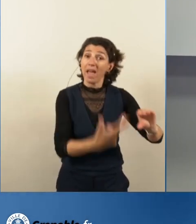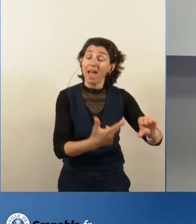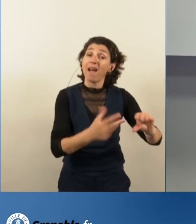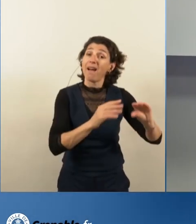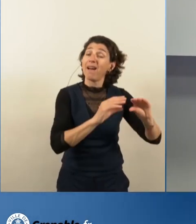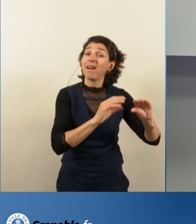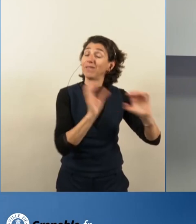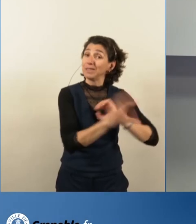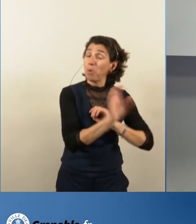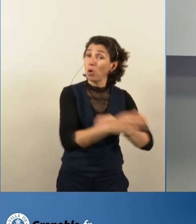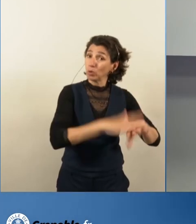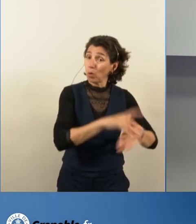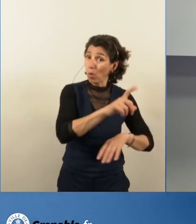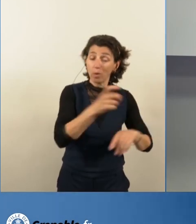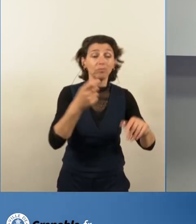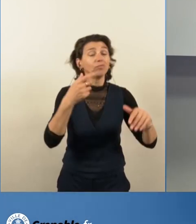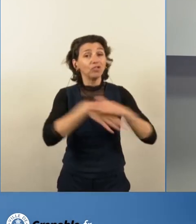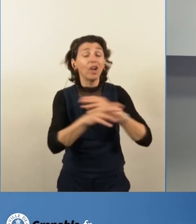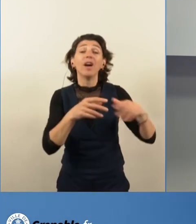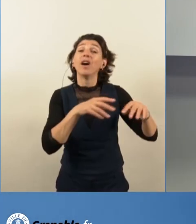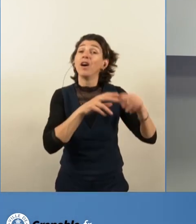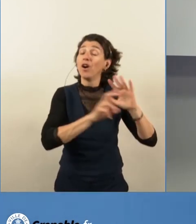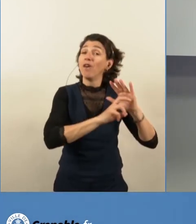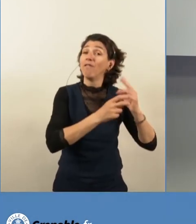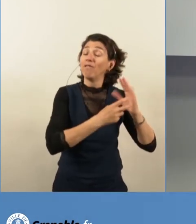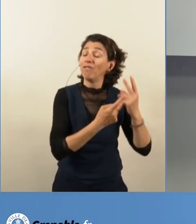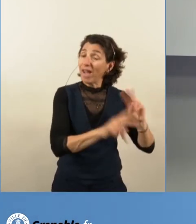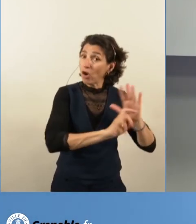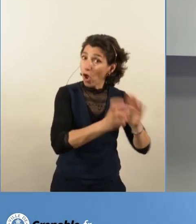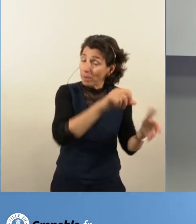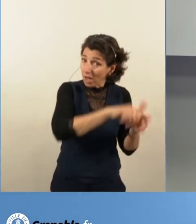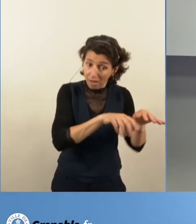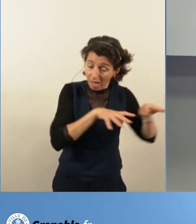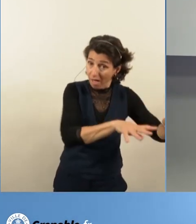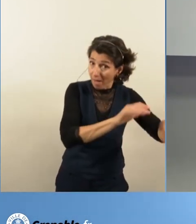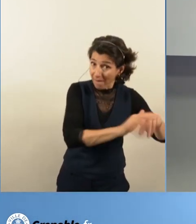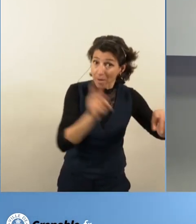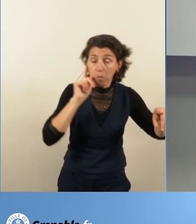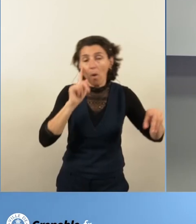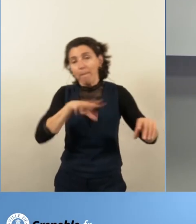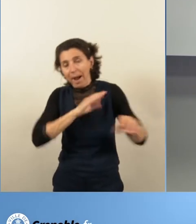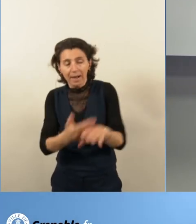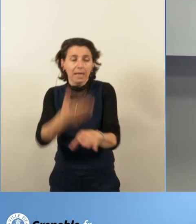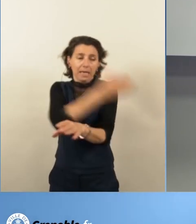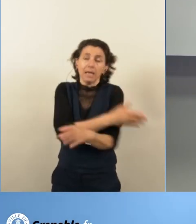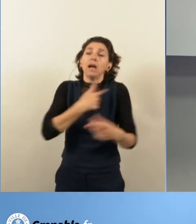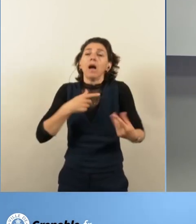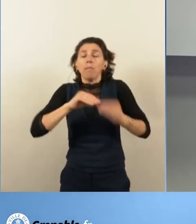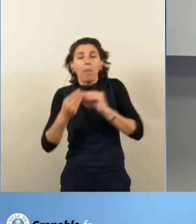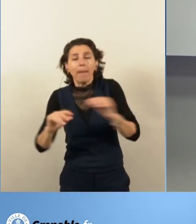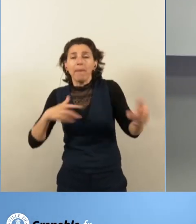fait à Grenoble parce que le réseau d'eau de Grenoble était a été historiquement après les problèmes de corruption du maire corrompu des années